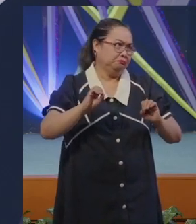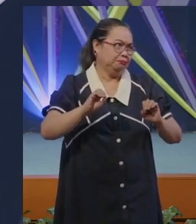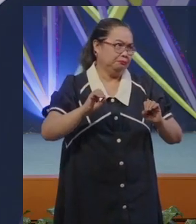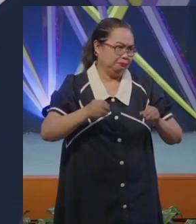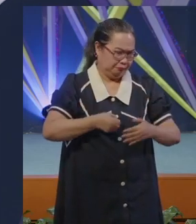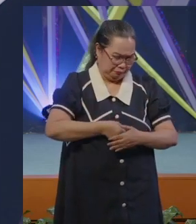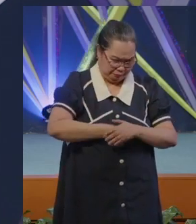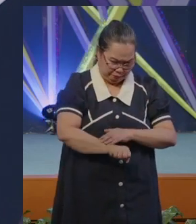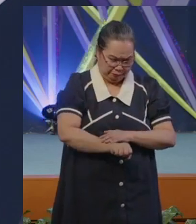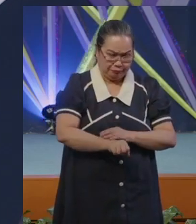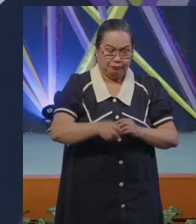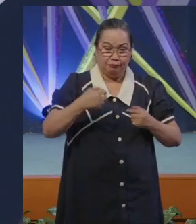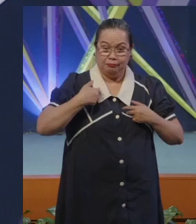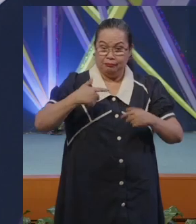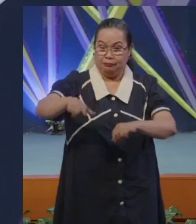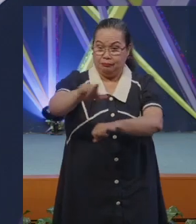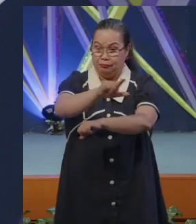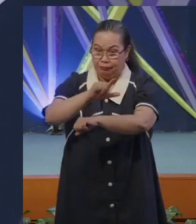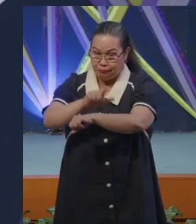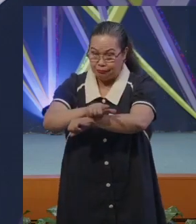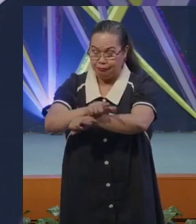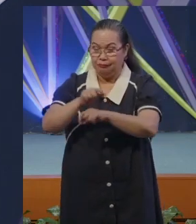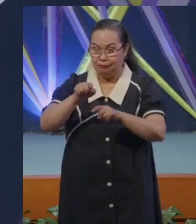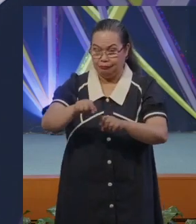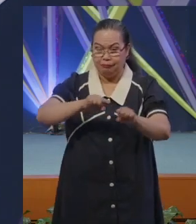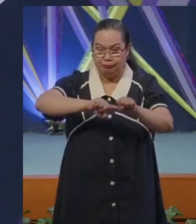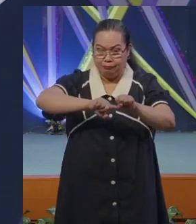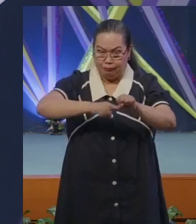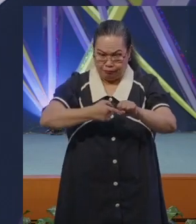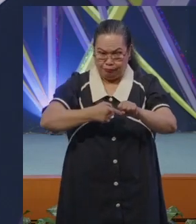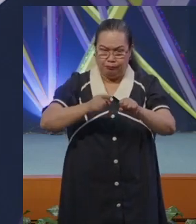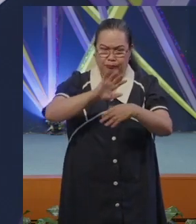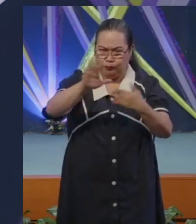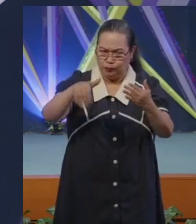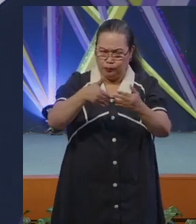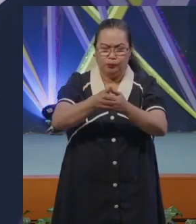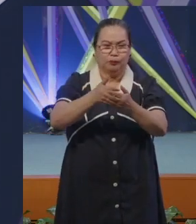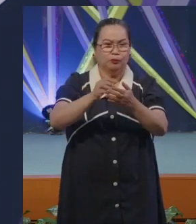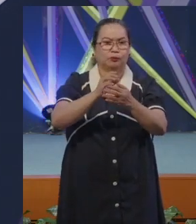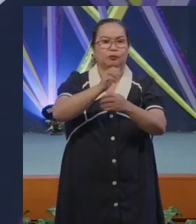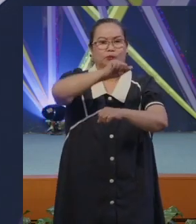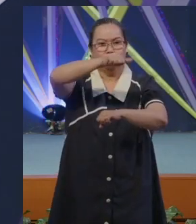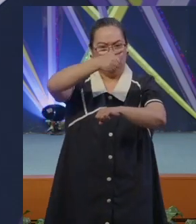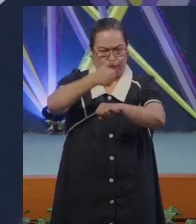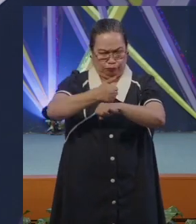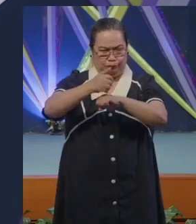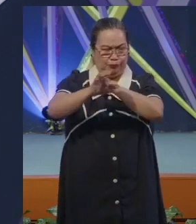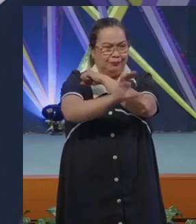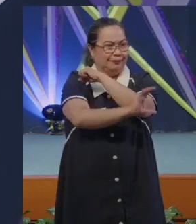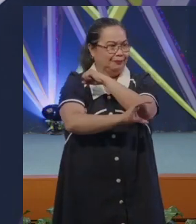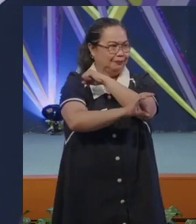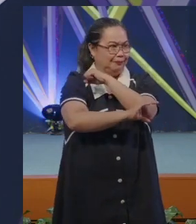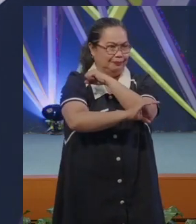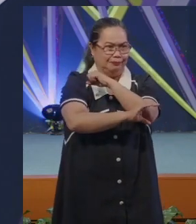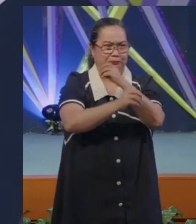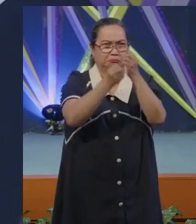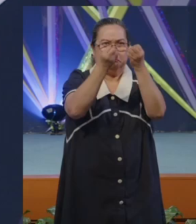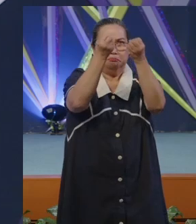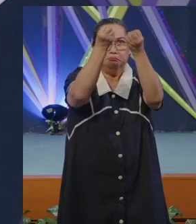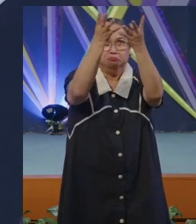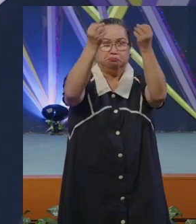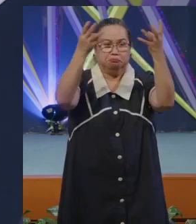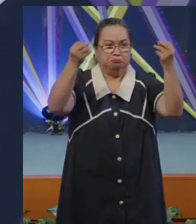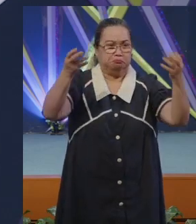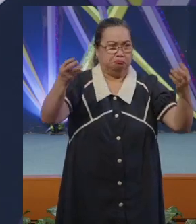lupa at sila ang magiging umpisa ng isang buong bayan na hindi mabibilang. At sa pamamagitan